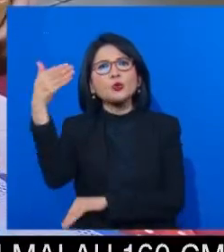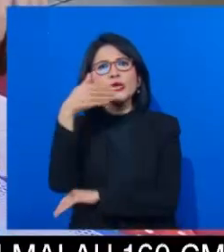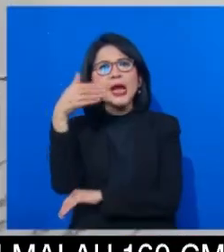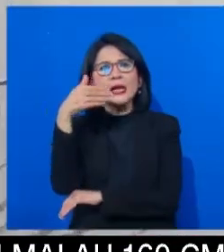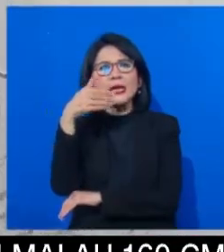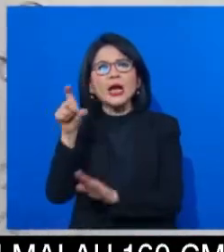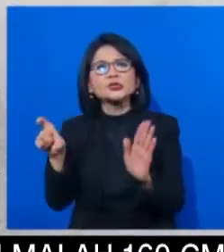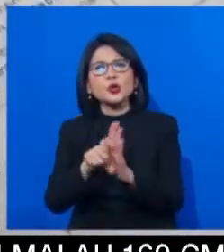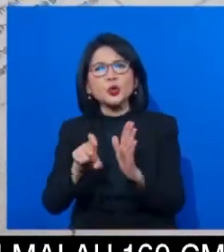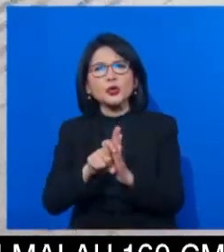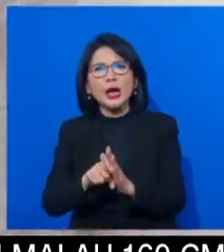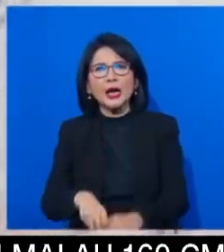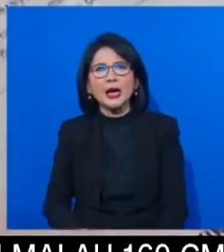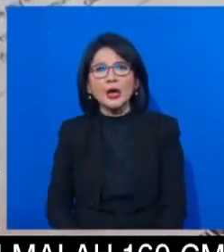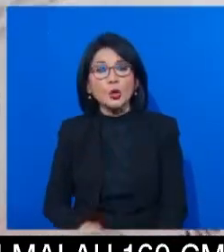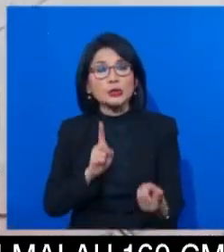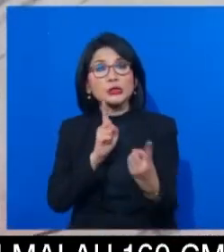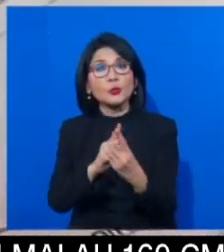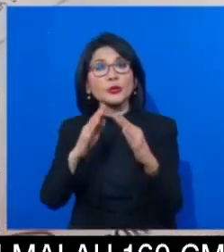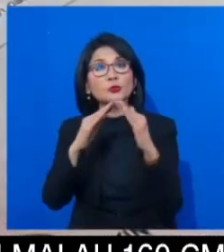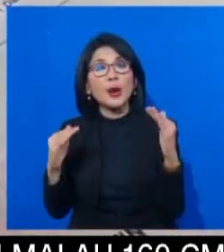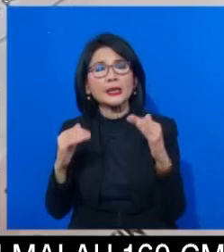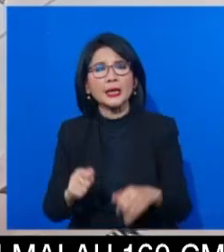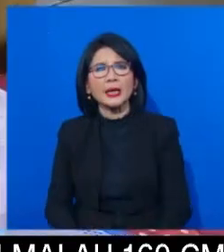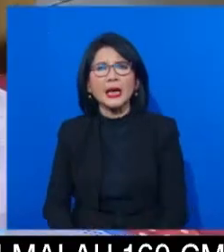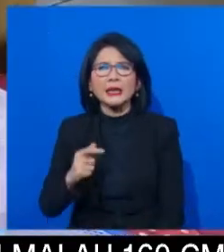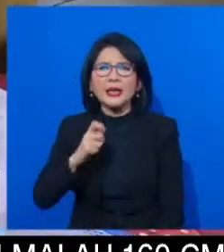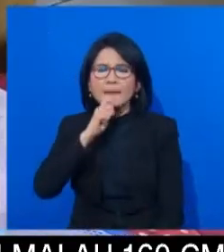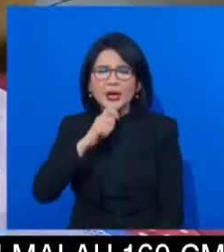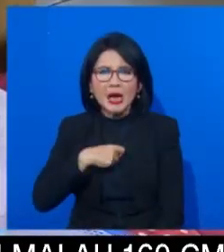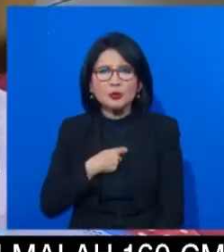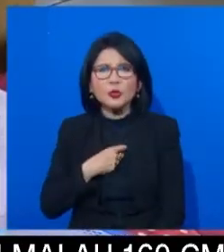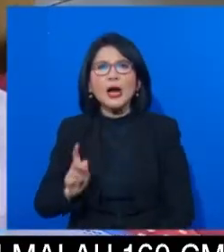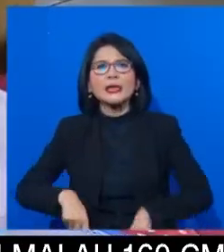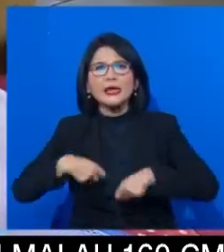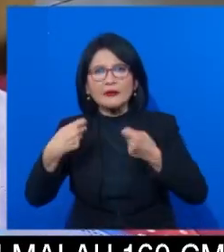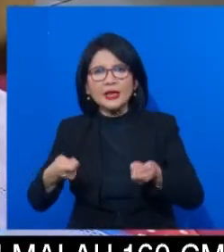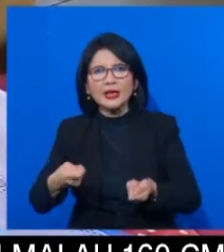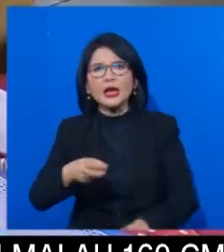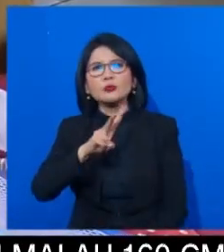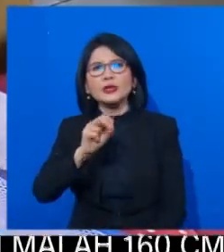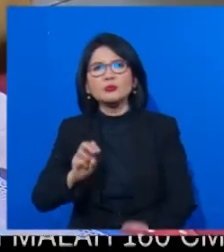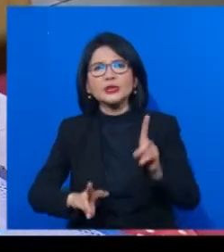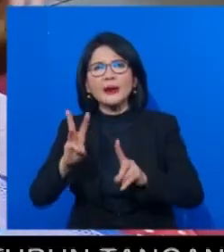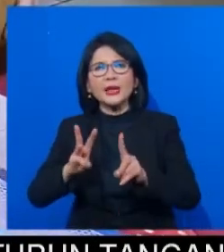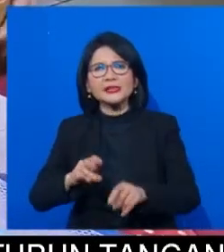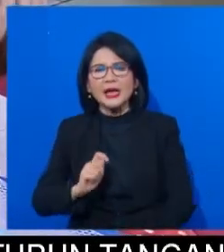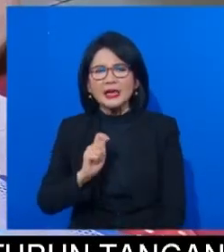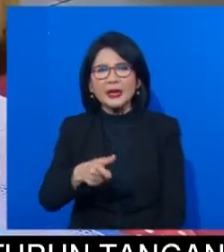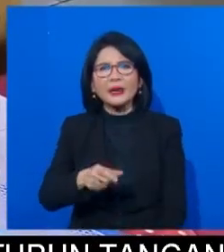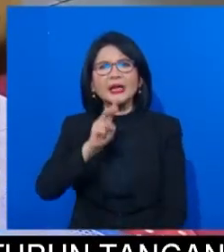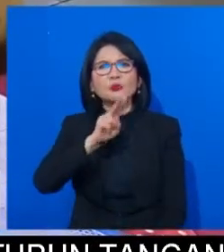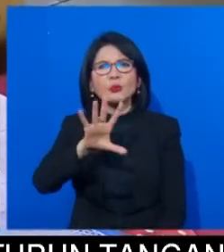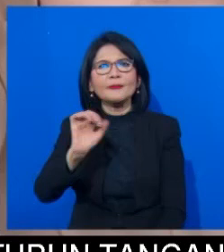misalnya. Saat ditemui di rumahnya pada Kamis sore, ia mengaku telah mendaftar sejak tahun 2013 dengan membayar Rp25